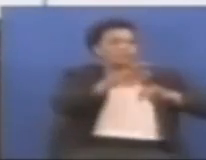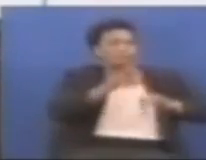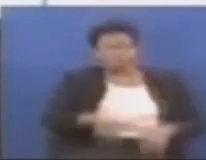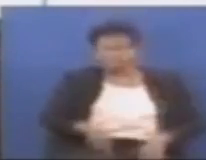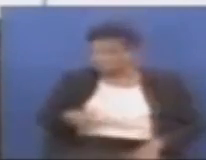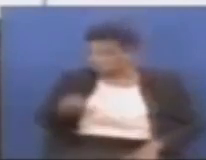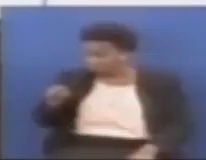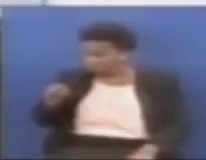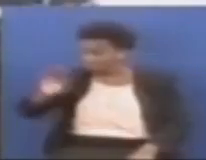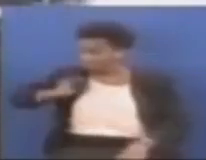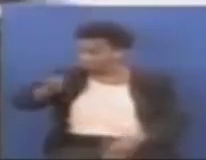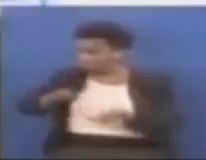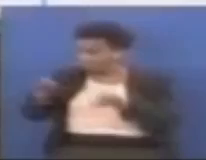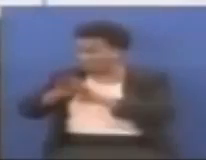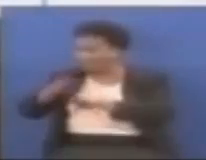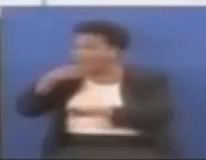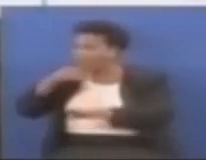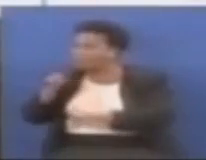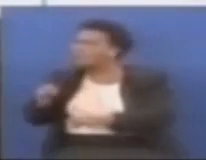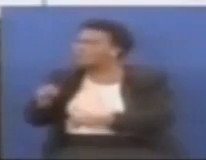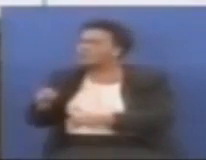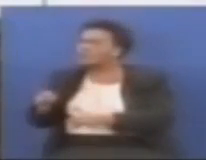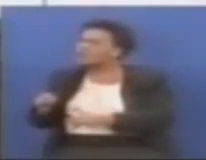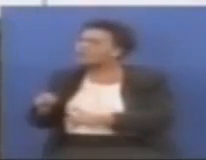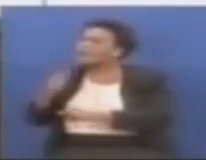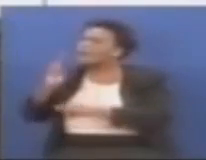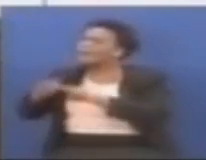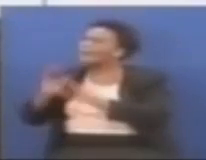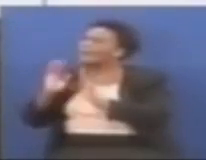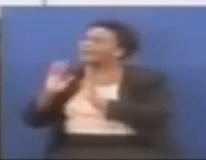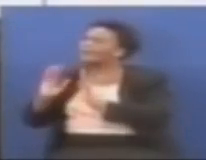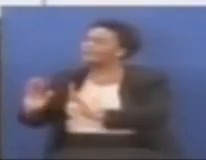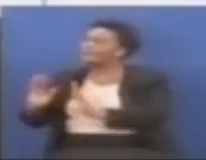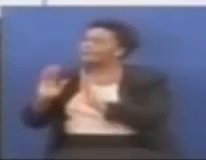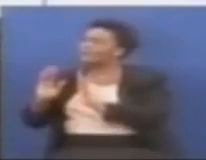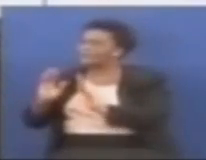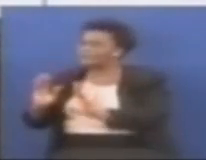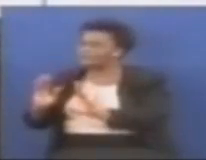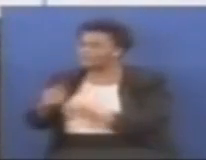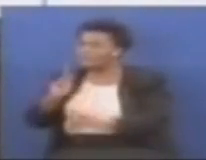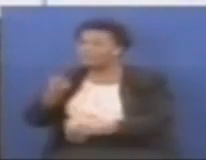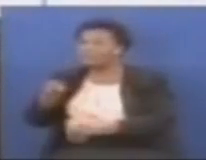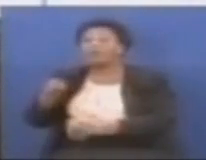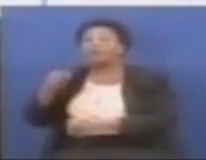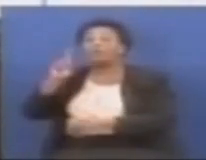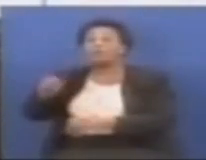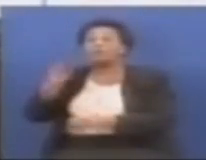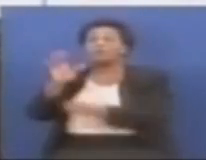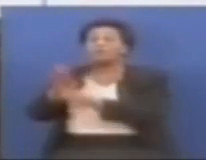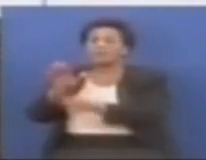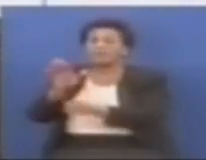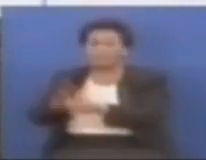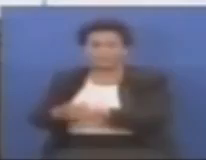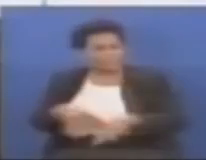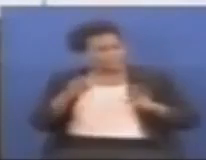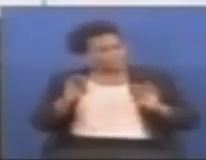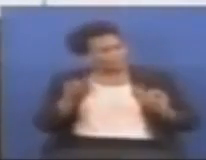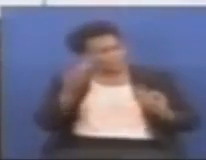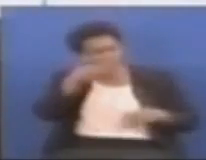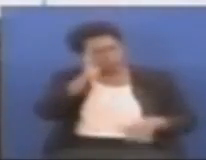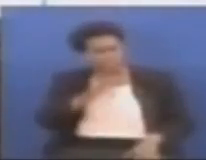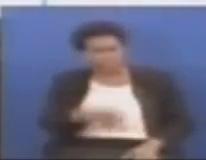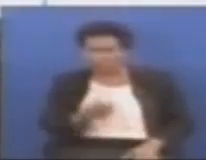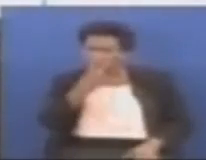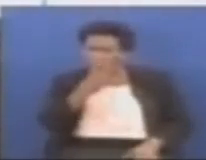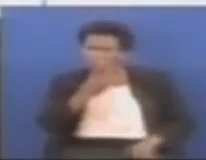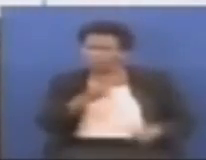elimu haijawafikia wananchi wetu na hususan kina mama wenzangu ndio wanaonyanyasika sana